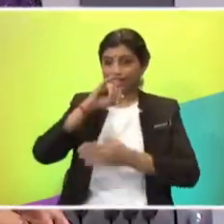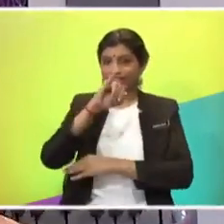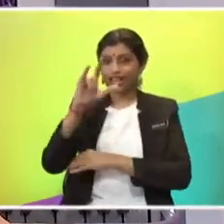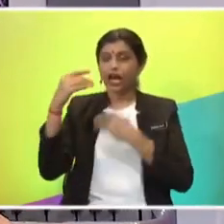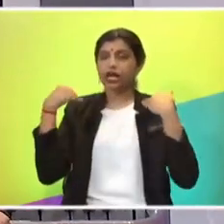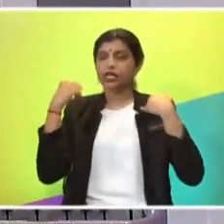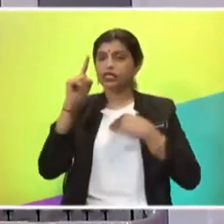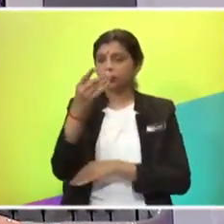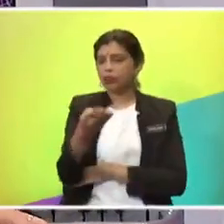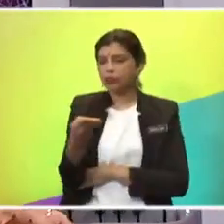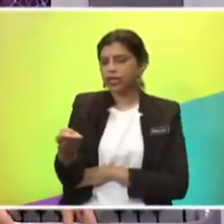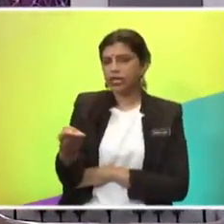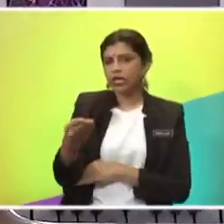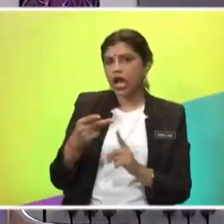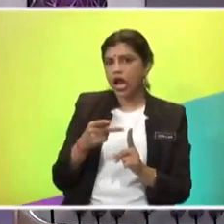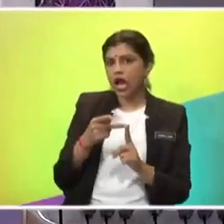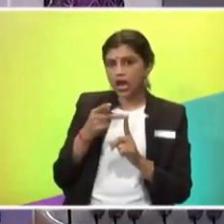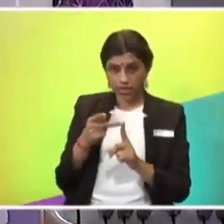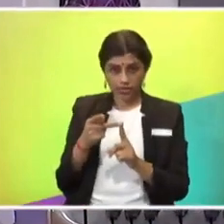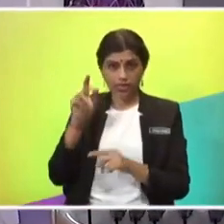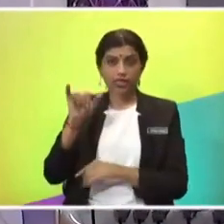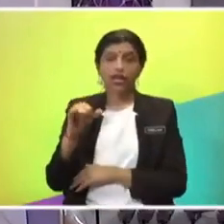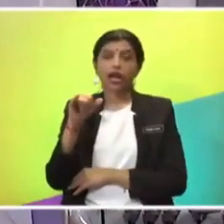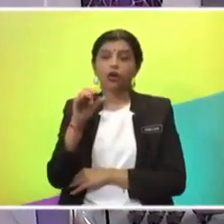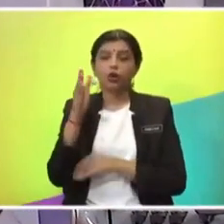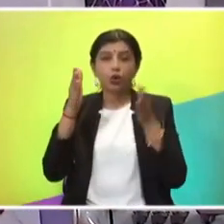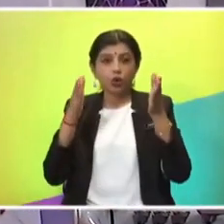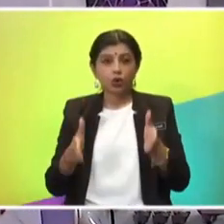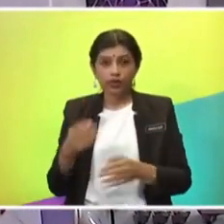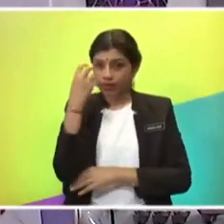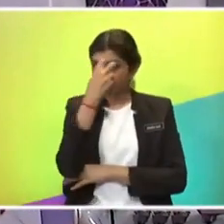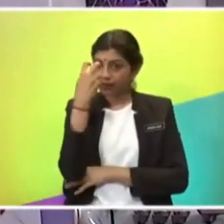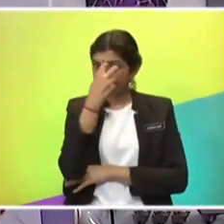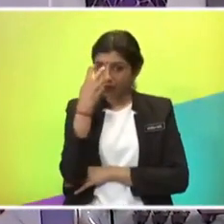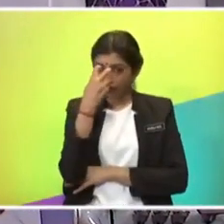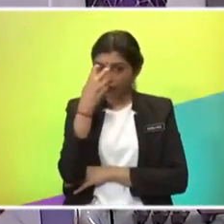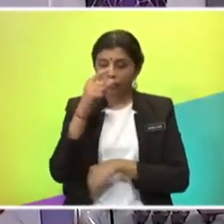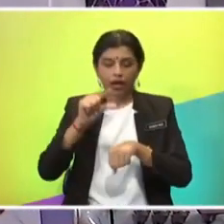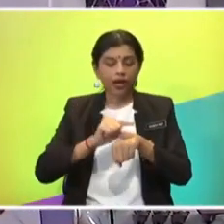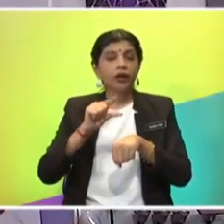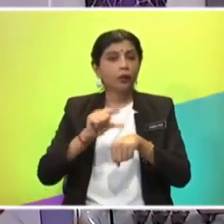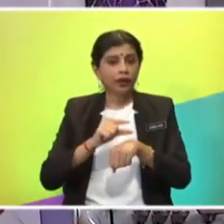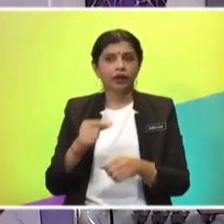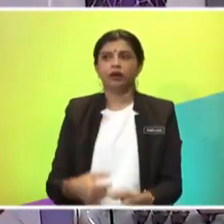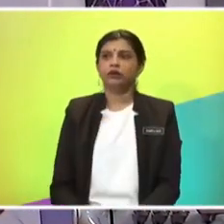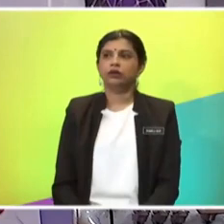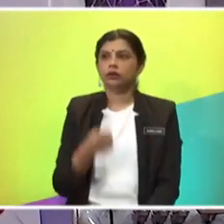peralatan khas. Okey. Ha, yang kita gunakan bagi individu masalah penglihatan guna